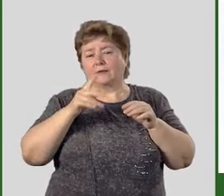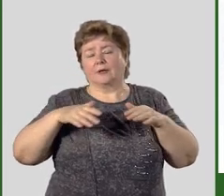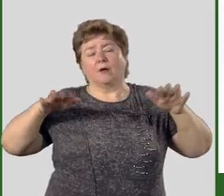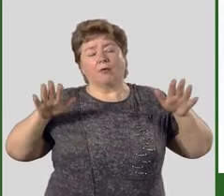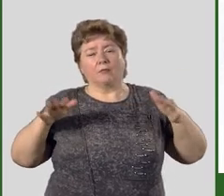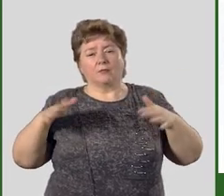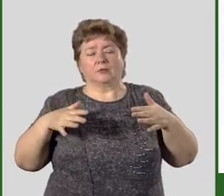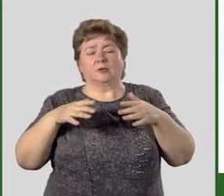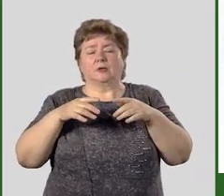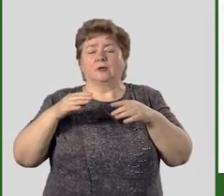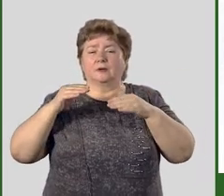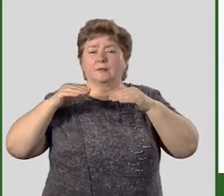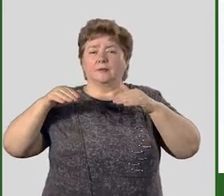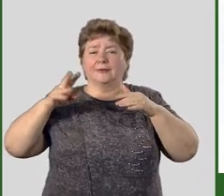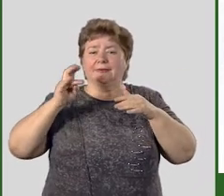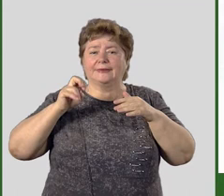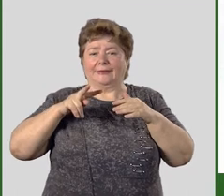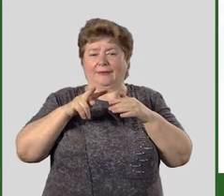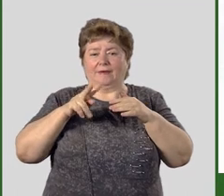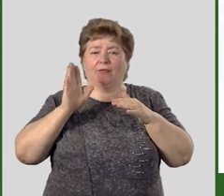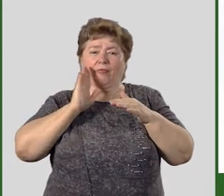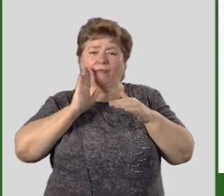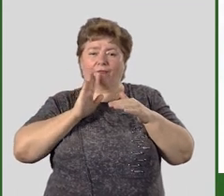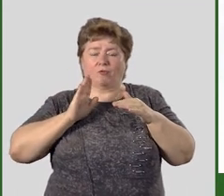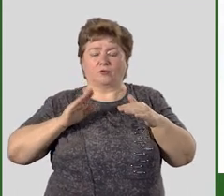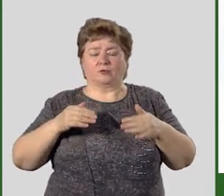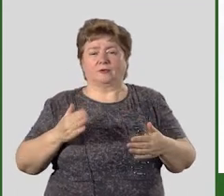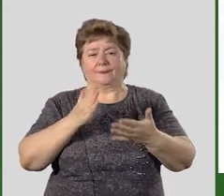хлопают крыльями над нильскими водами.